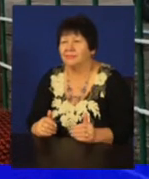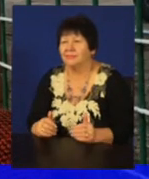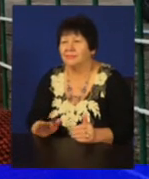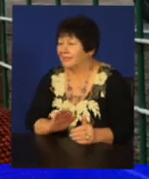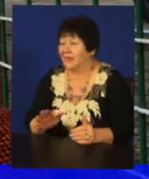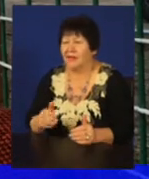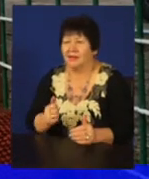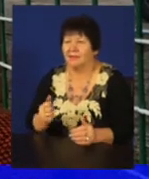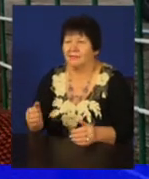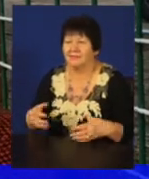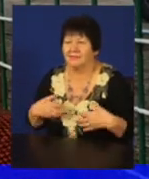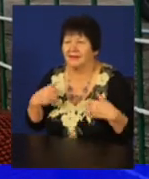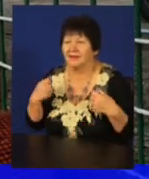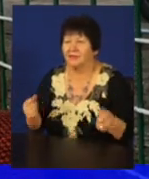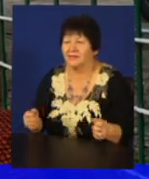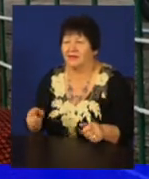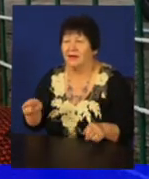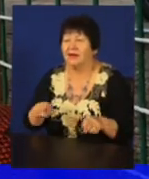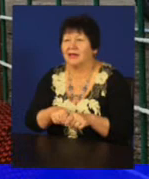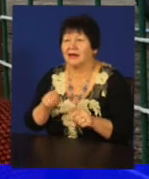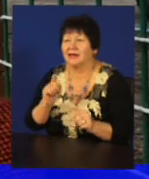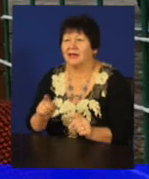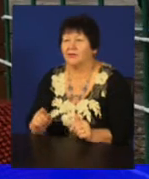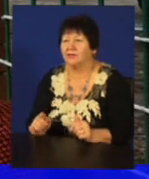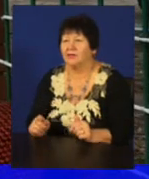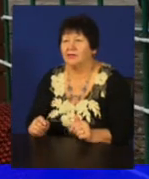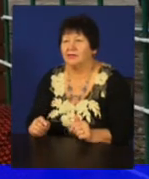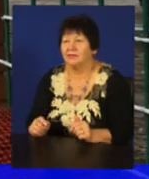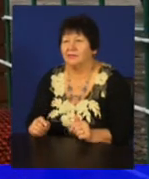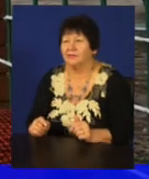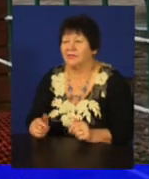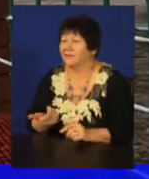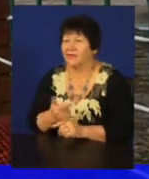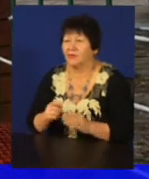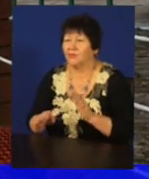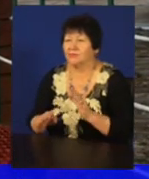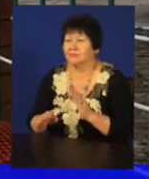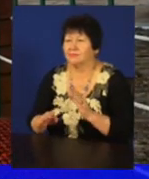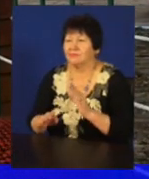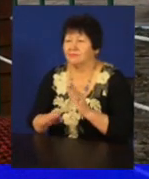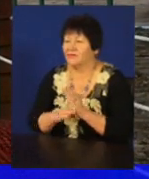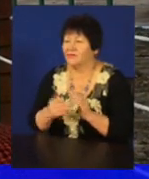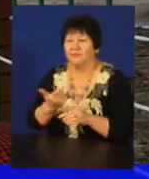nesănătoasă din băut și chiar e un beneficiu foarte mare pentru